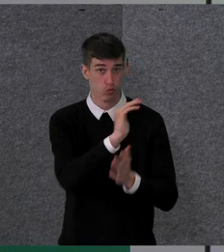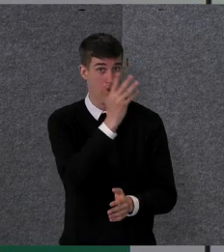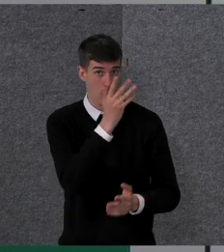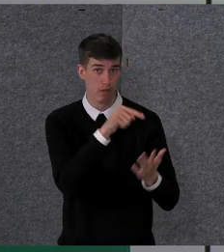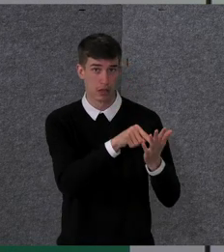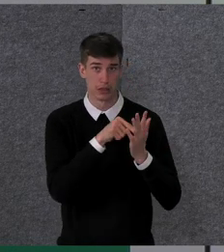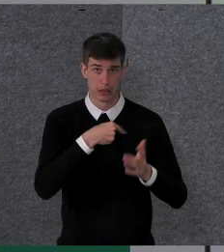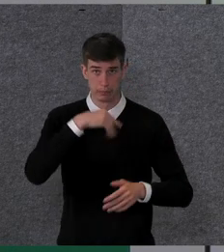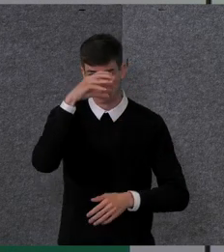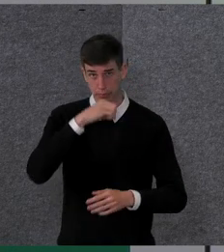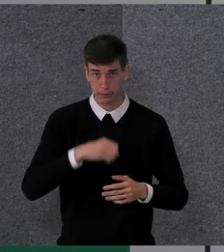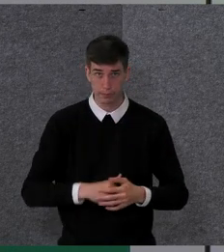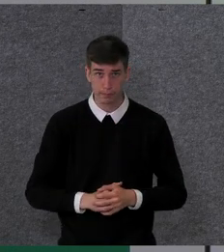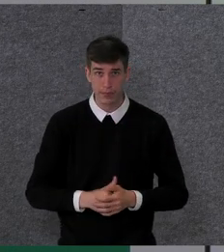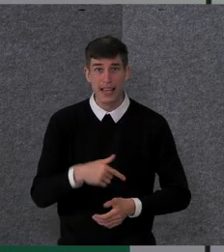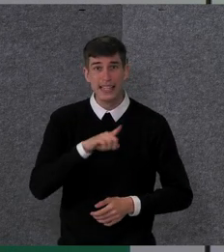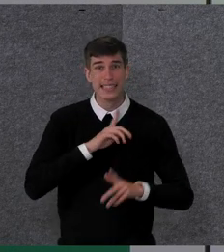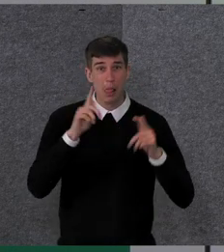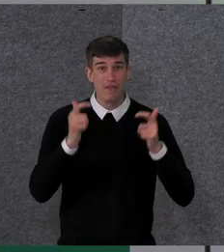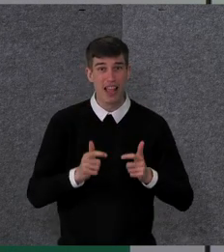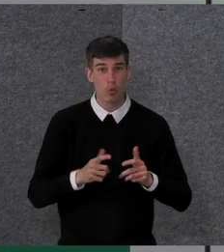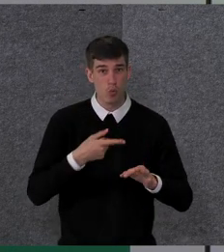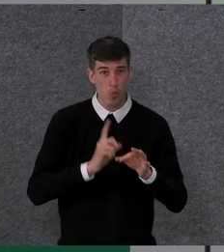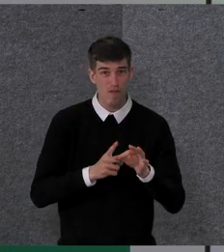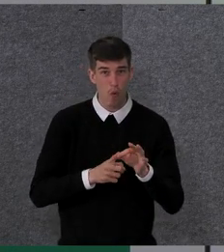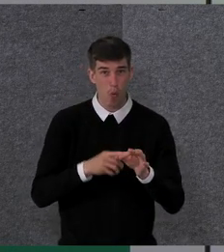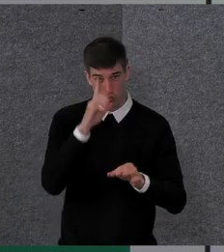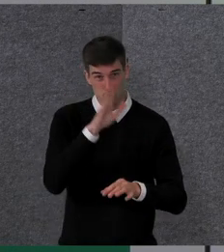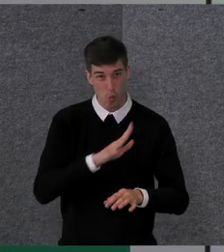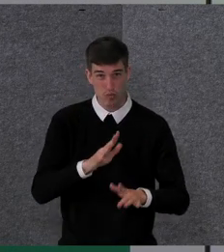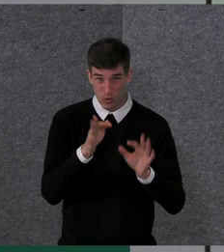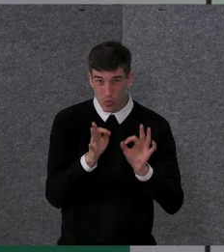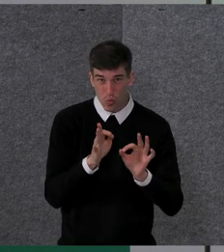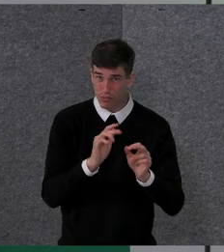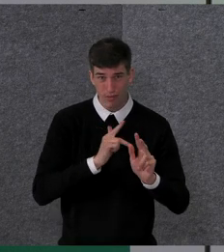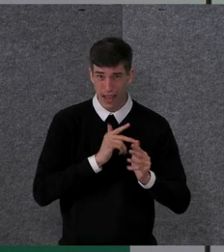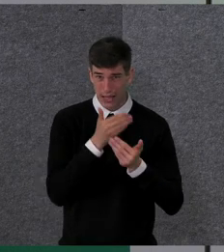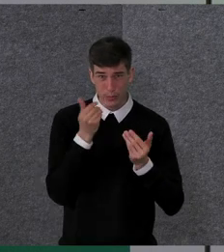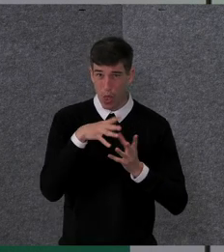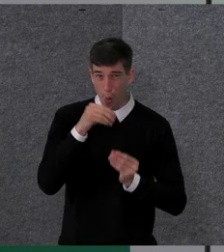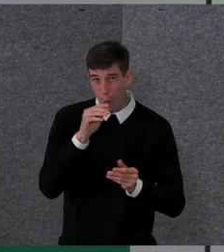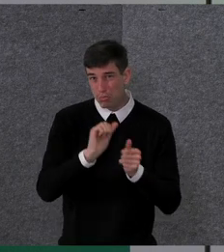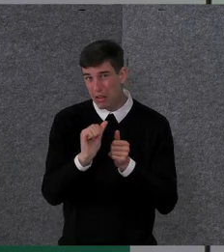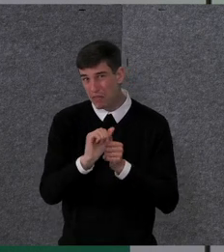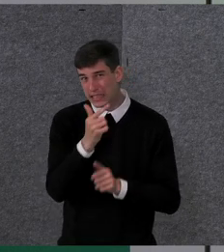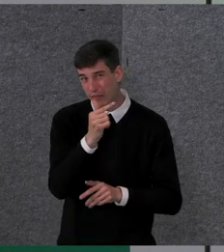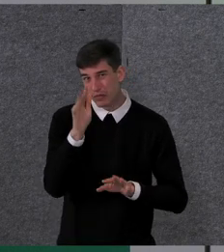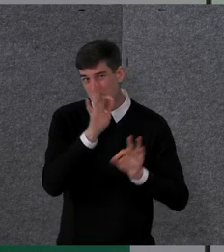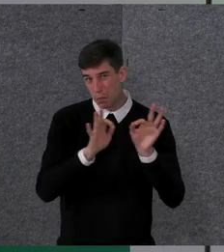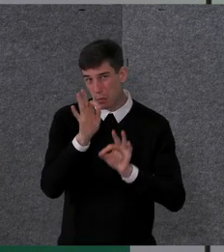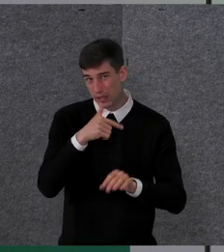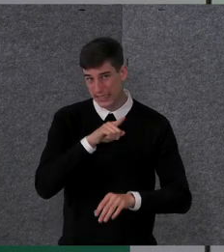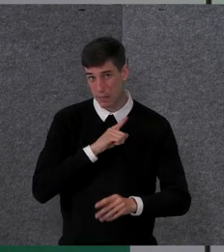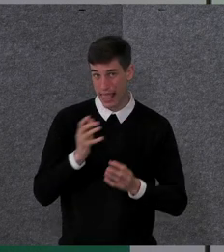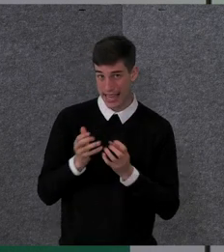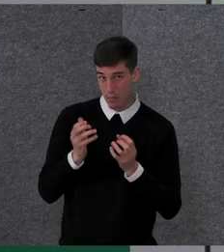Und unsere Selbstversorgungsquote in Deutschland ist nicht so gut, wie wir denken. Obst liegt bei knapp 22%,